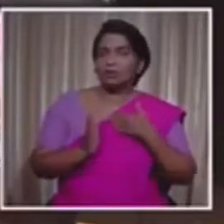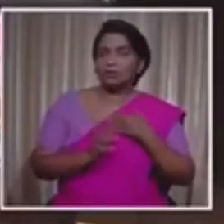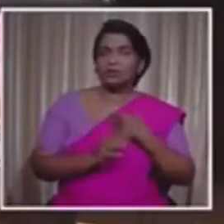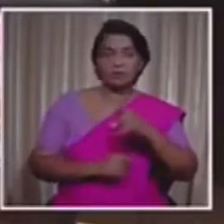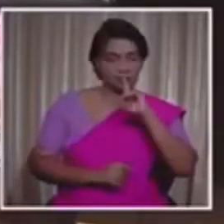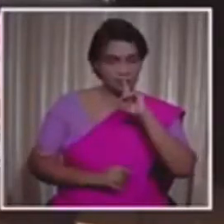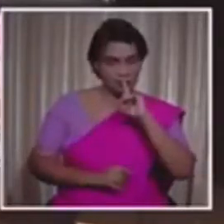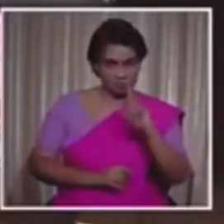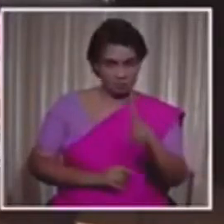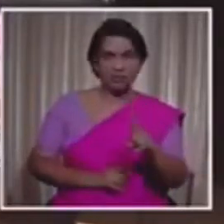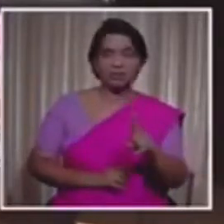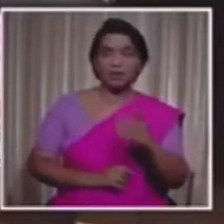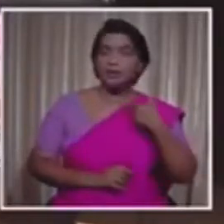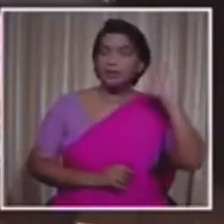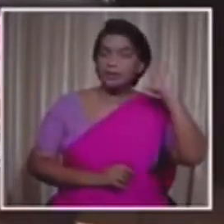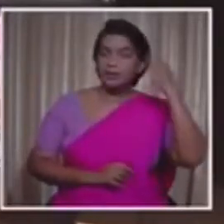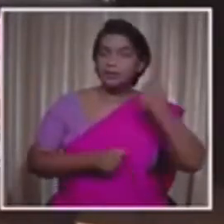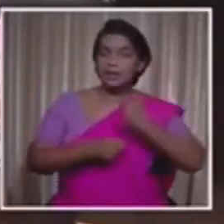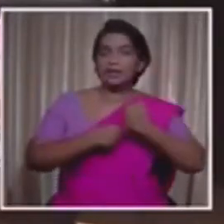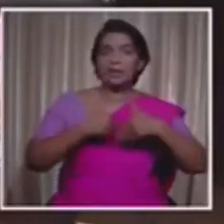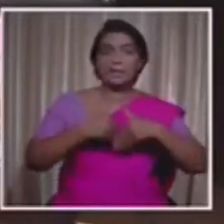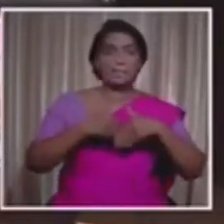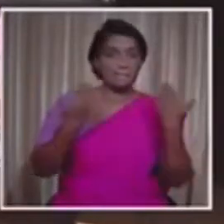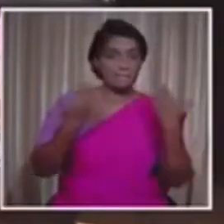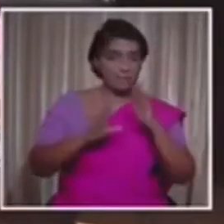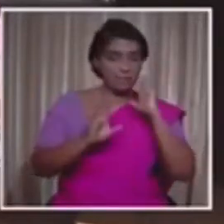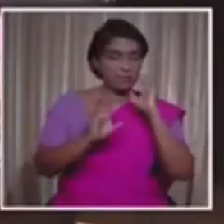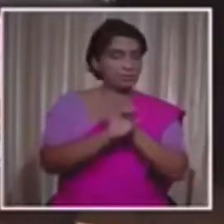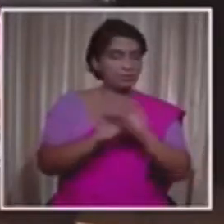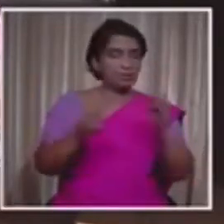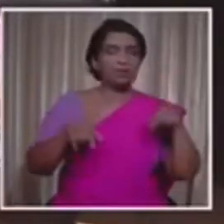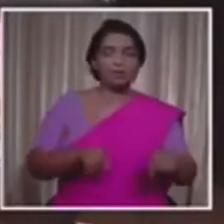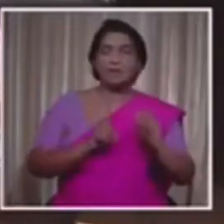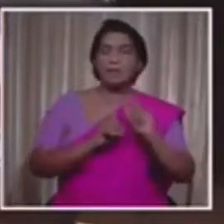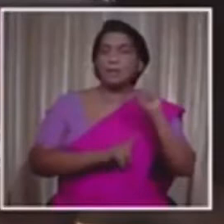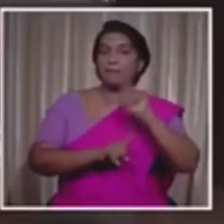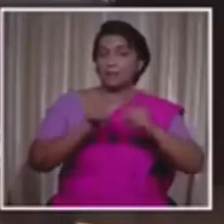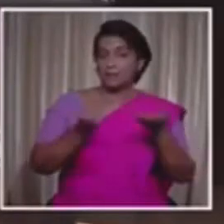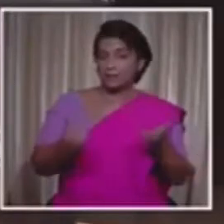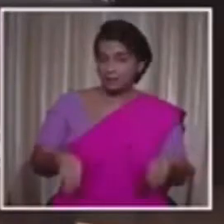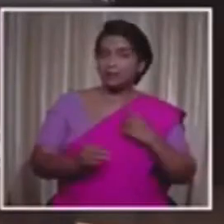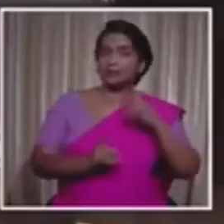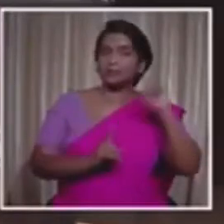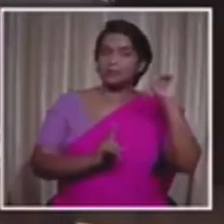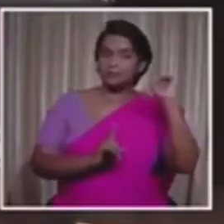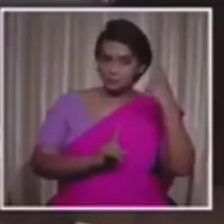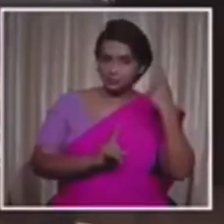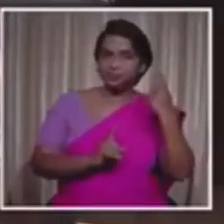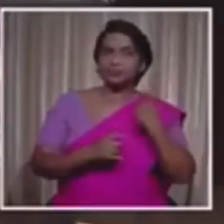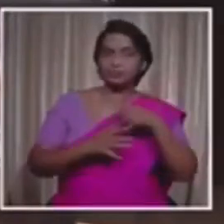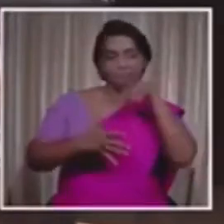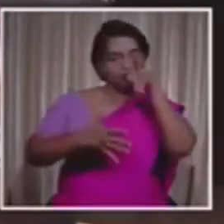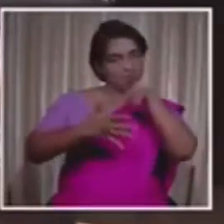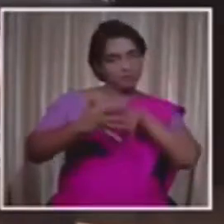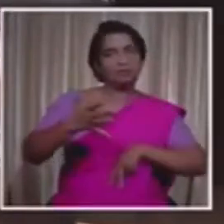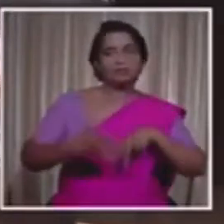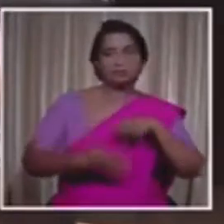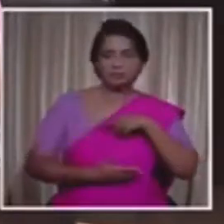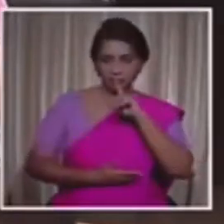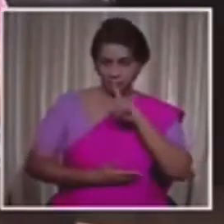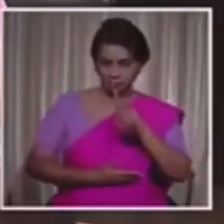ලද අතිවිශේෂ ගැසට් නිවේදනය මෙම ගරු සභාවට ප්‍රථමයෙන්ම කියවනු